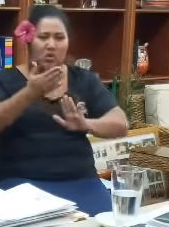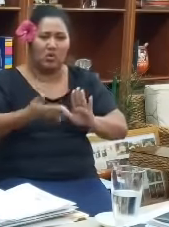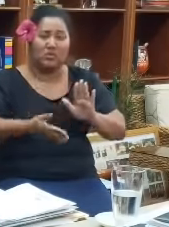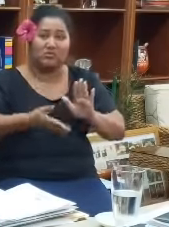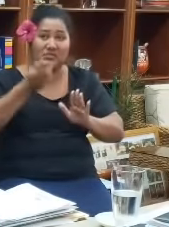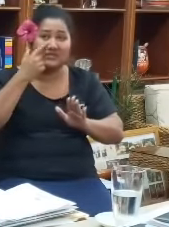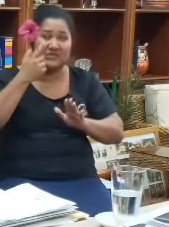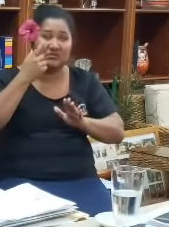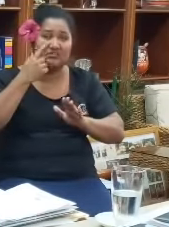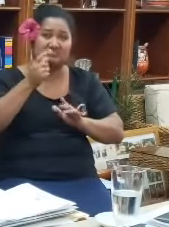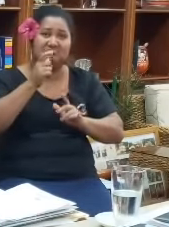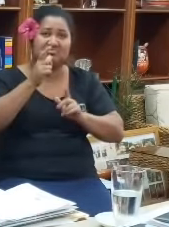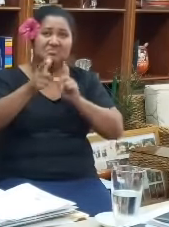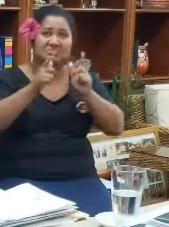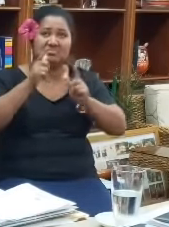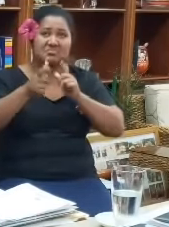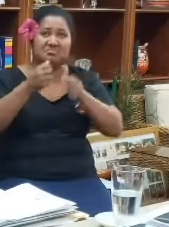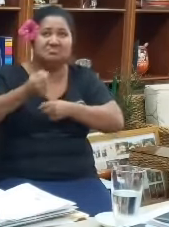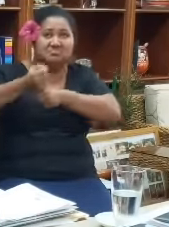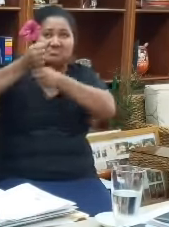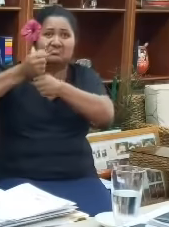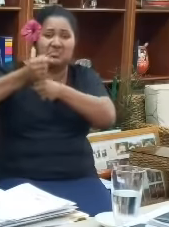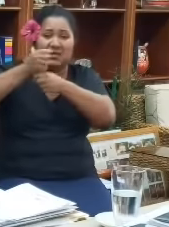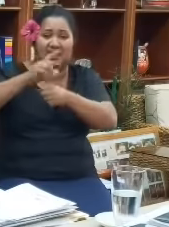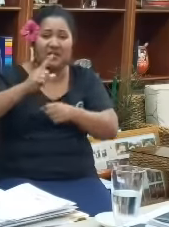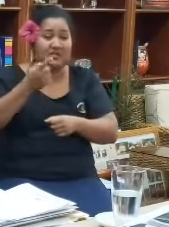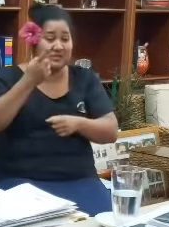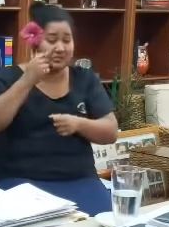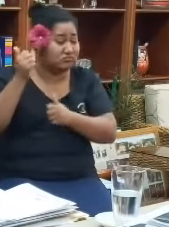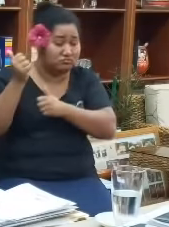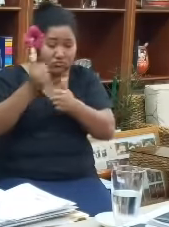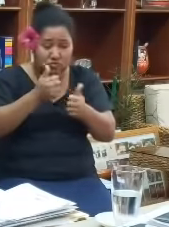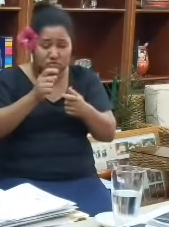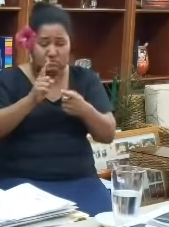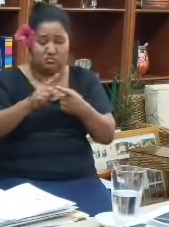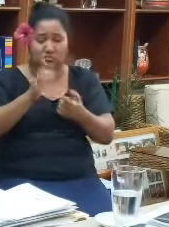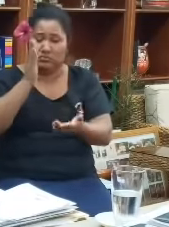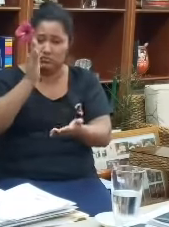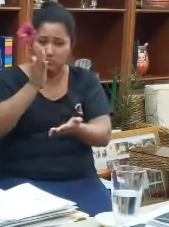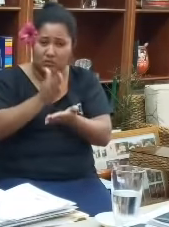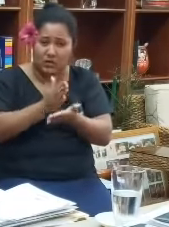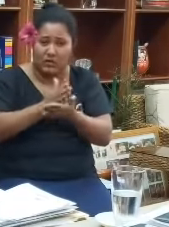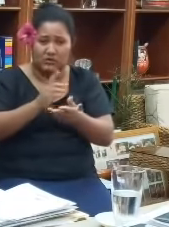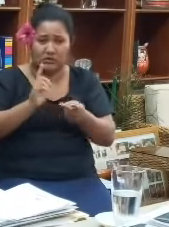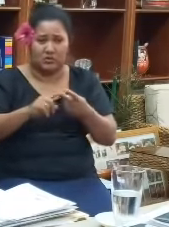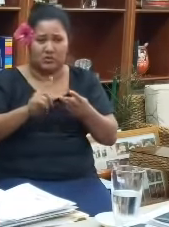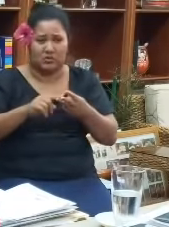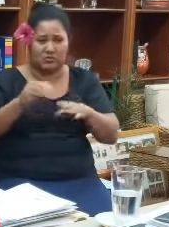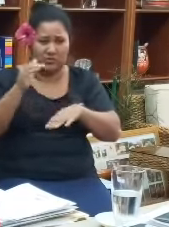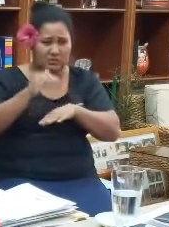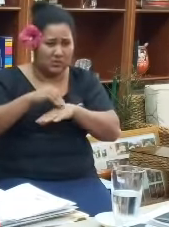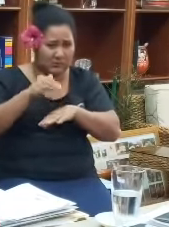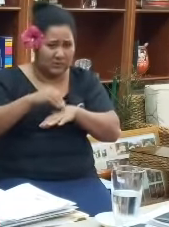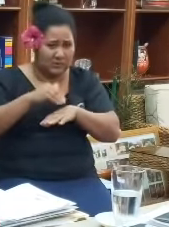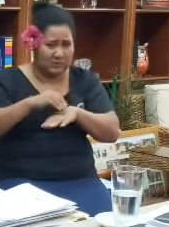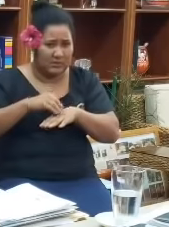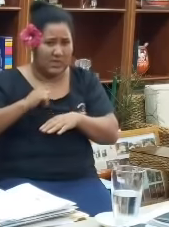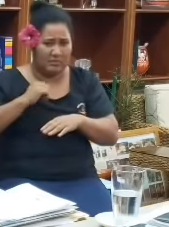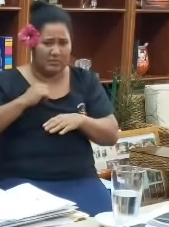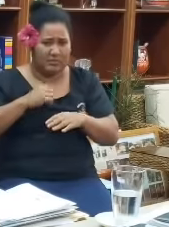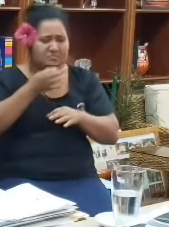tite pe lele pe sao pe pe fa komi komi la ngamio